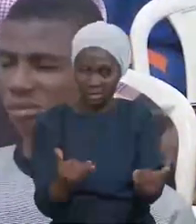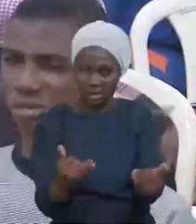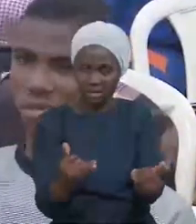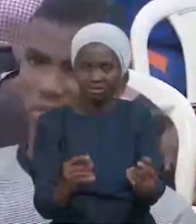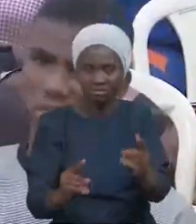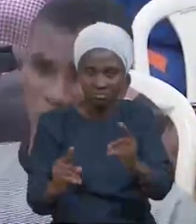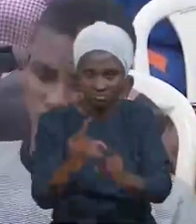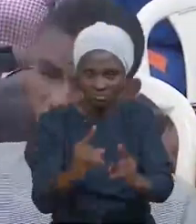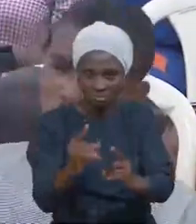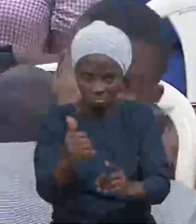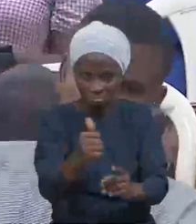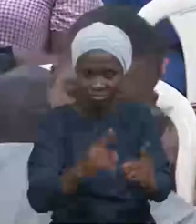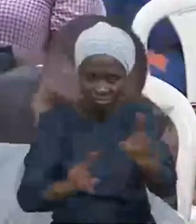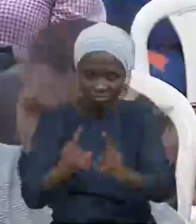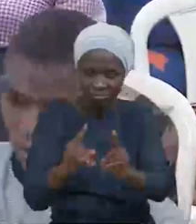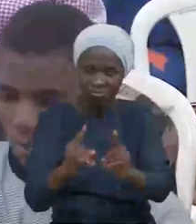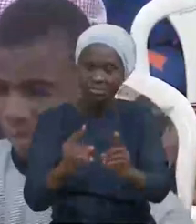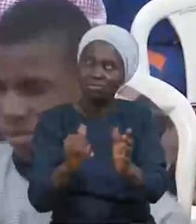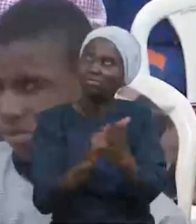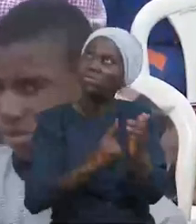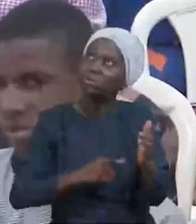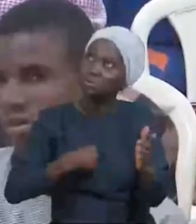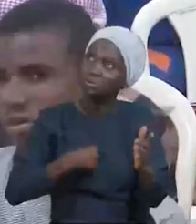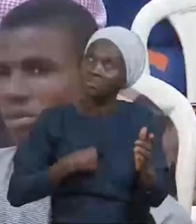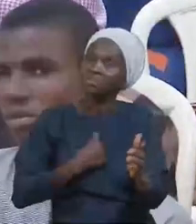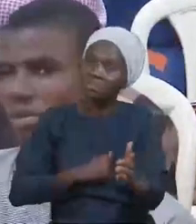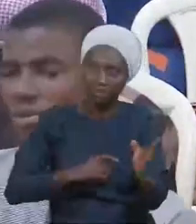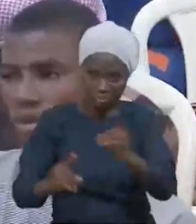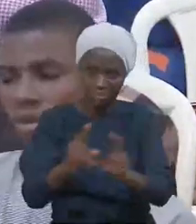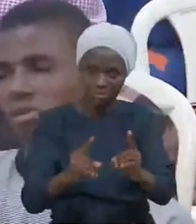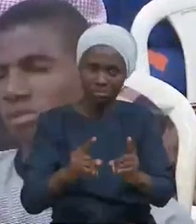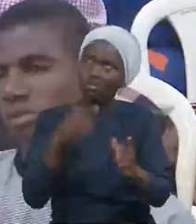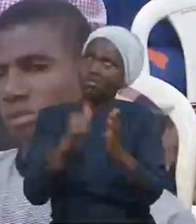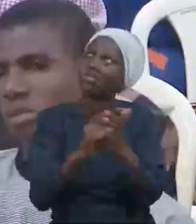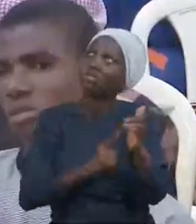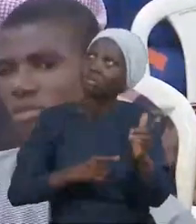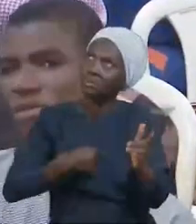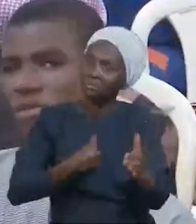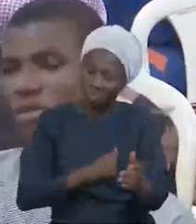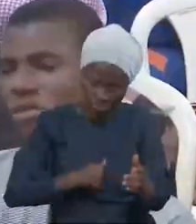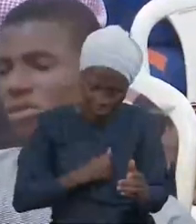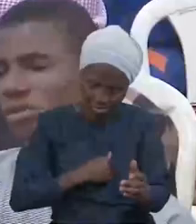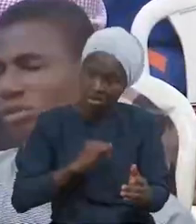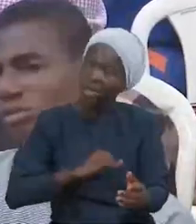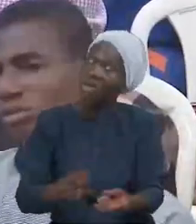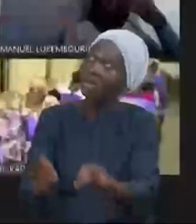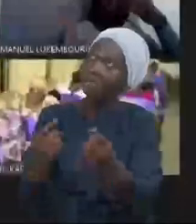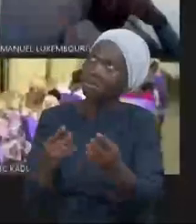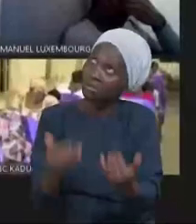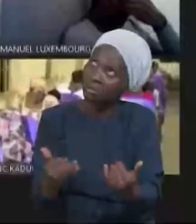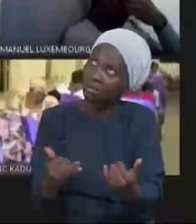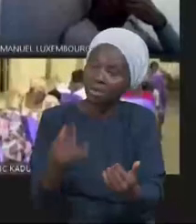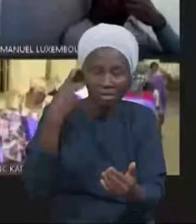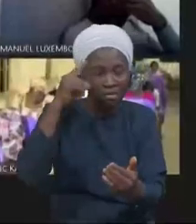dis Seigneur, je suis désolé, Seigneur. Je viens pour le salut, pour le